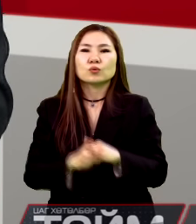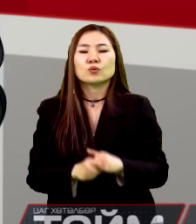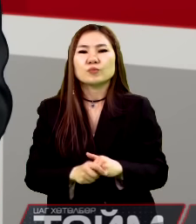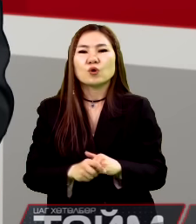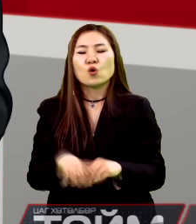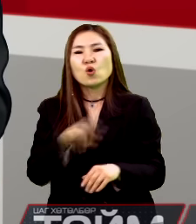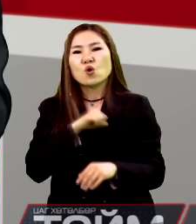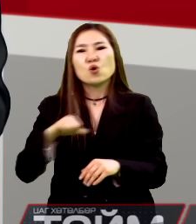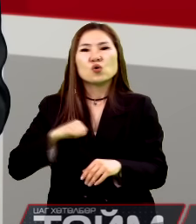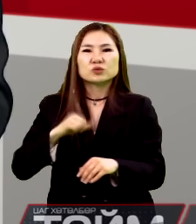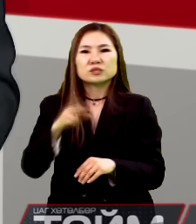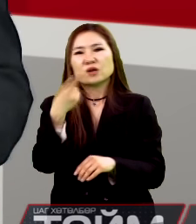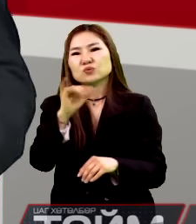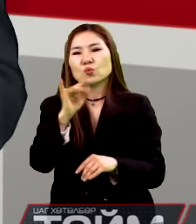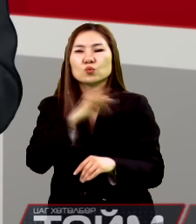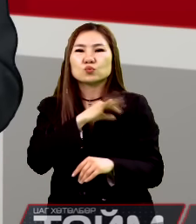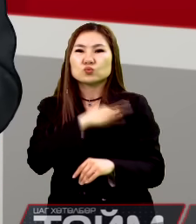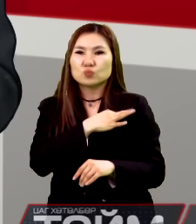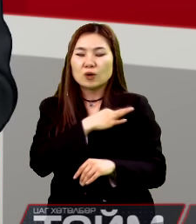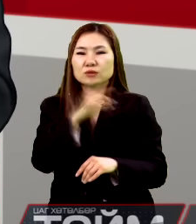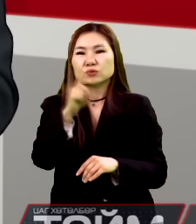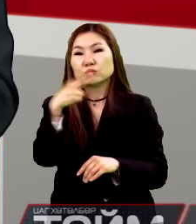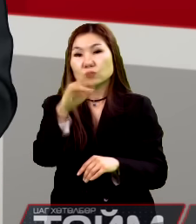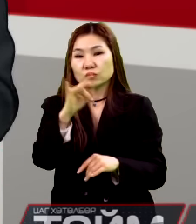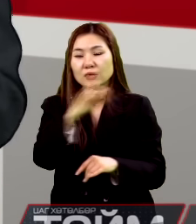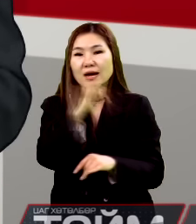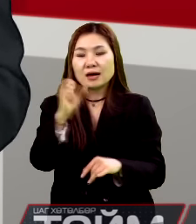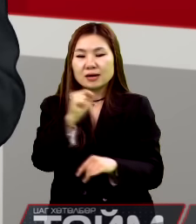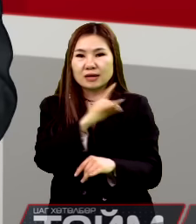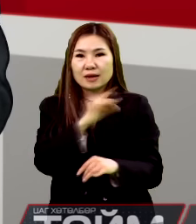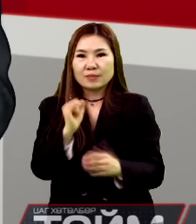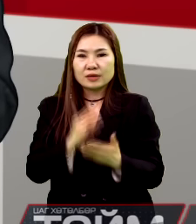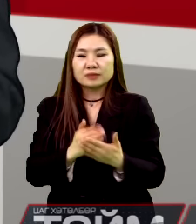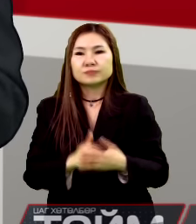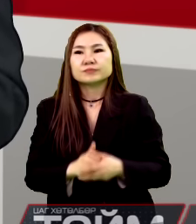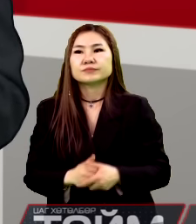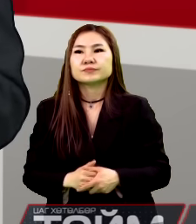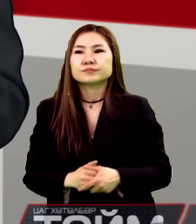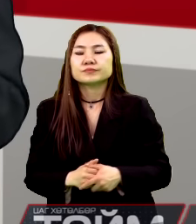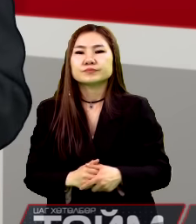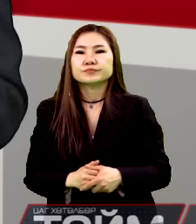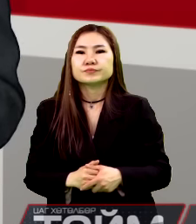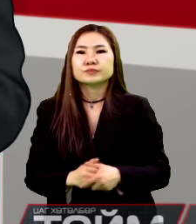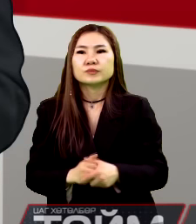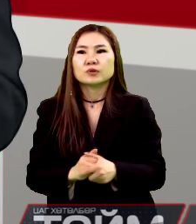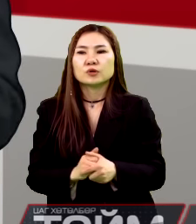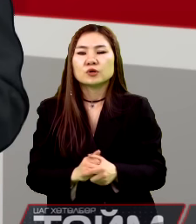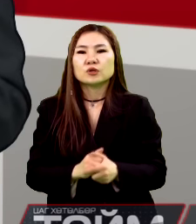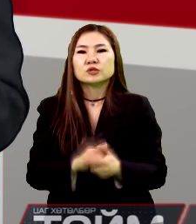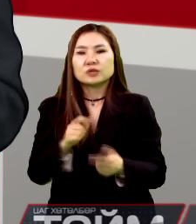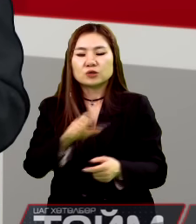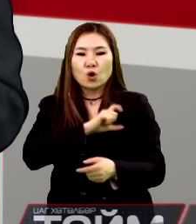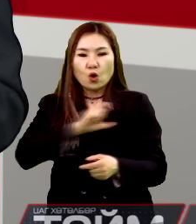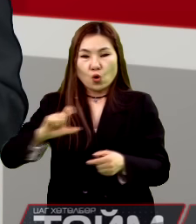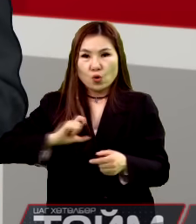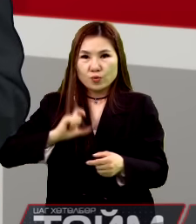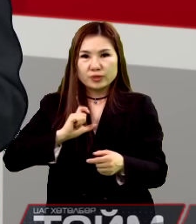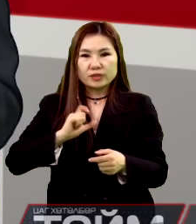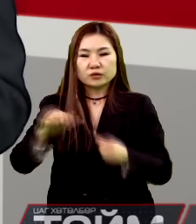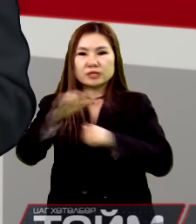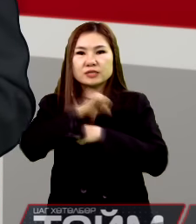ч холддог бүр ингээ дураараа болцсон. Тэр энийг л зэгцлээ гэж байгаа. Тэрнээс иш Баяг тэр яриаг сонсоход бол ямар нэгэн байдлаар хүний хувийн өмч рүү халтаад